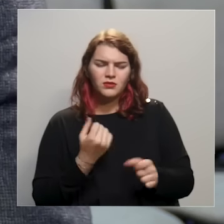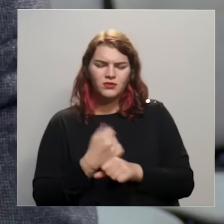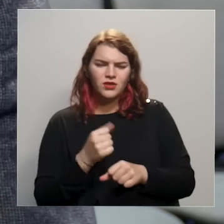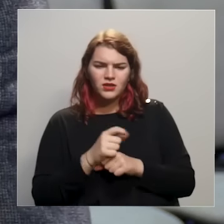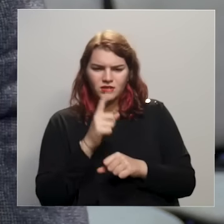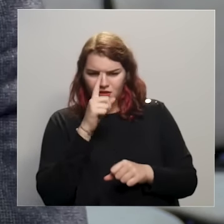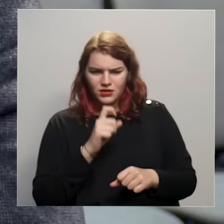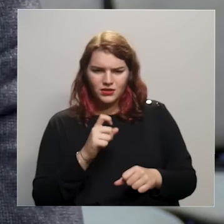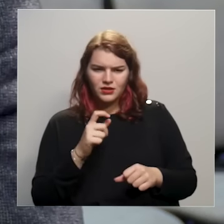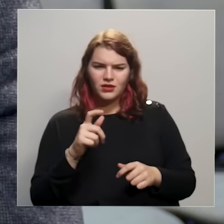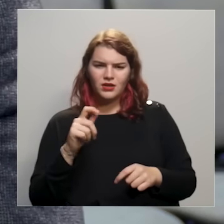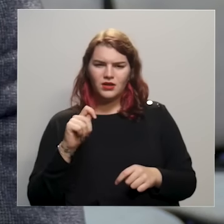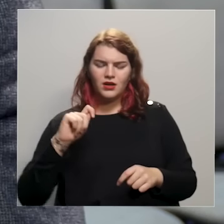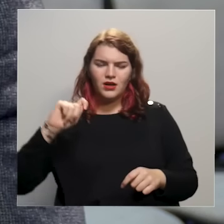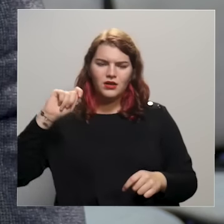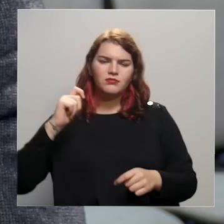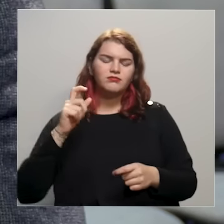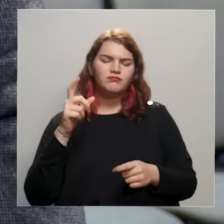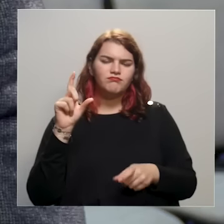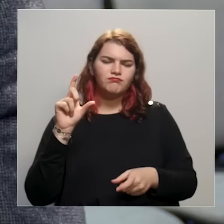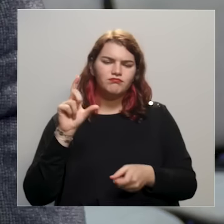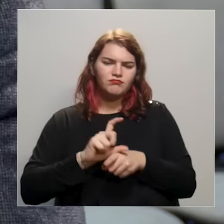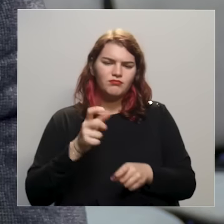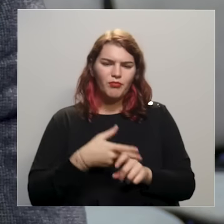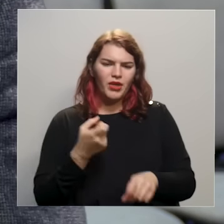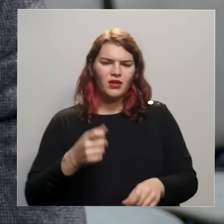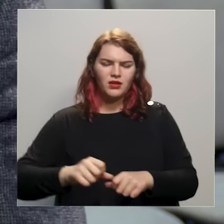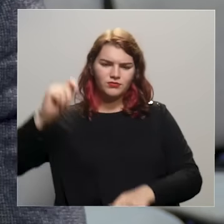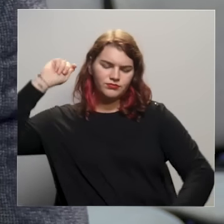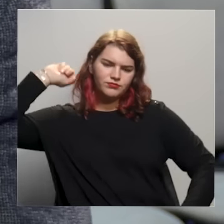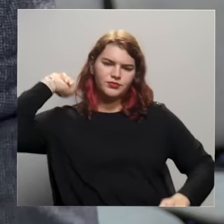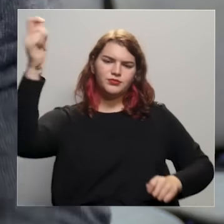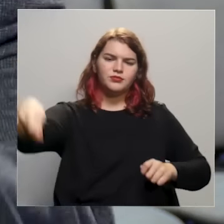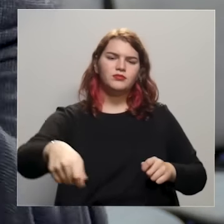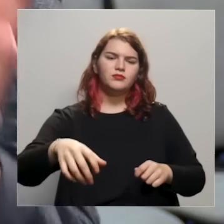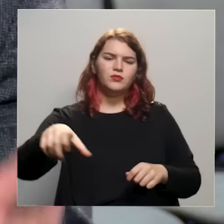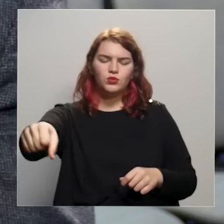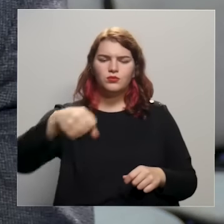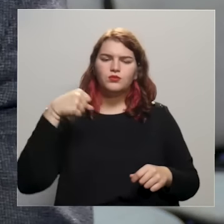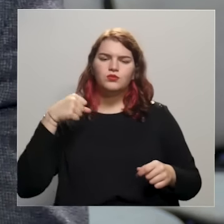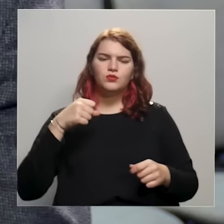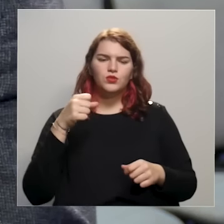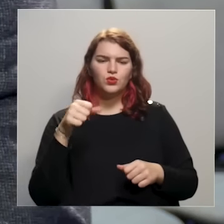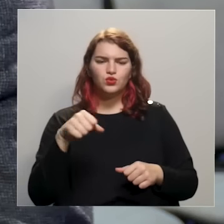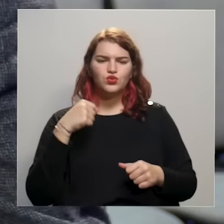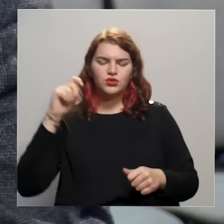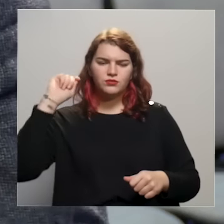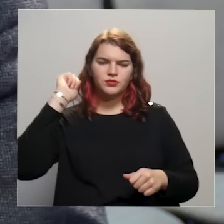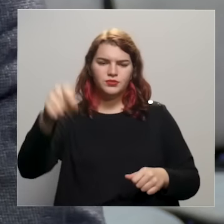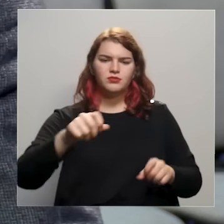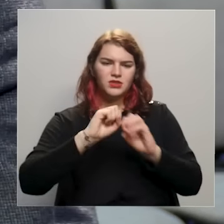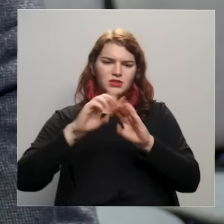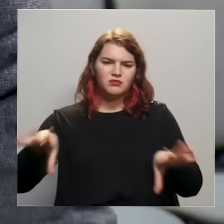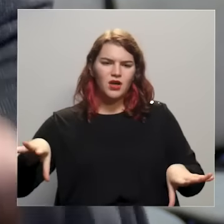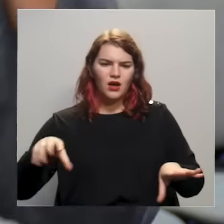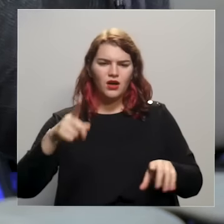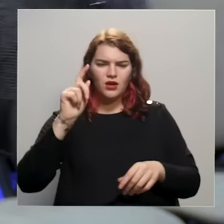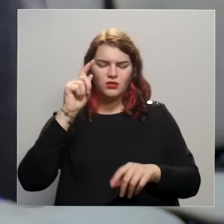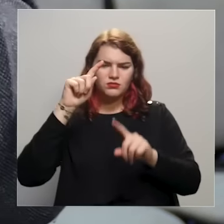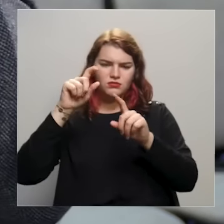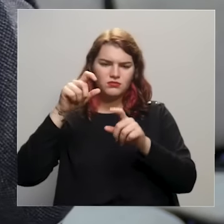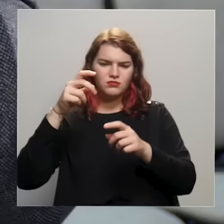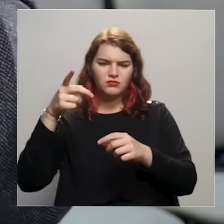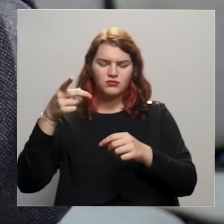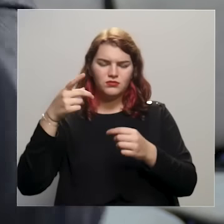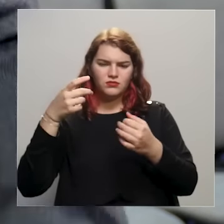Am dat cu o sticlă de bere după ea. Și-a închis ușa și s-a spart ușa. Pur și simplu, dacă loveam pe ea, ce se întâmpla? La